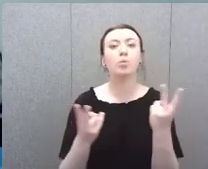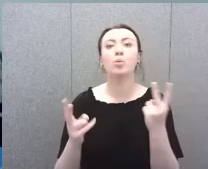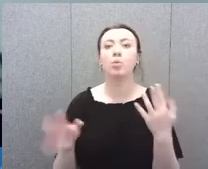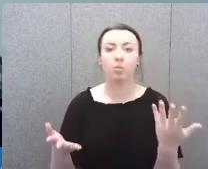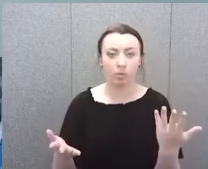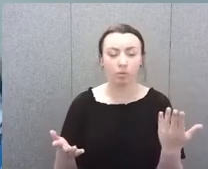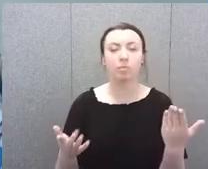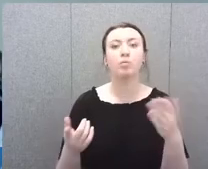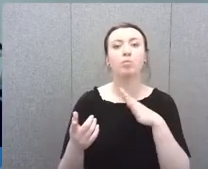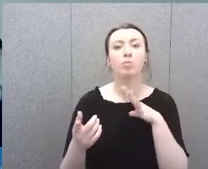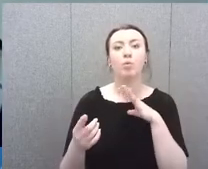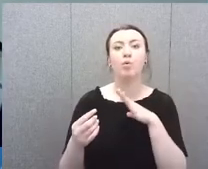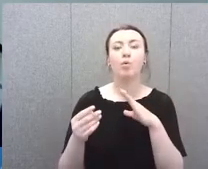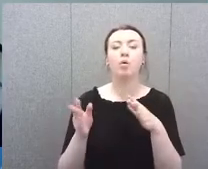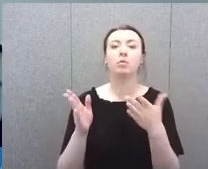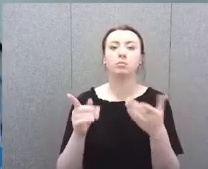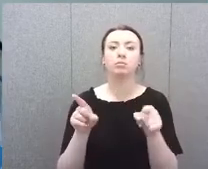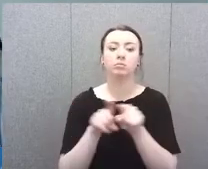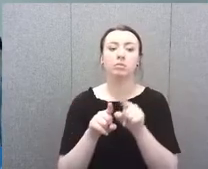Было также сделано